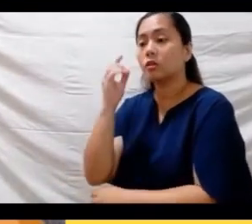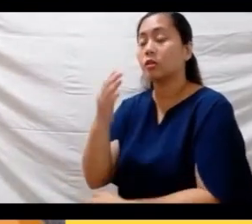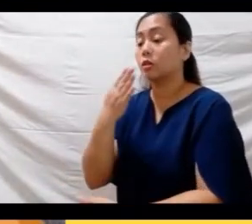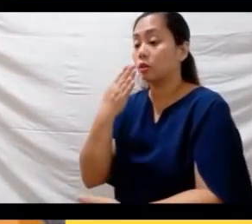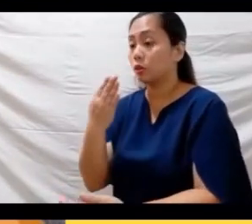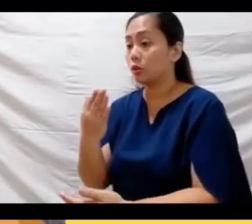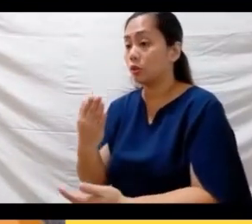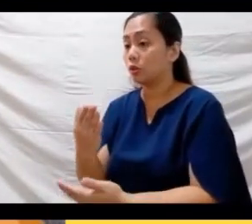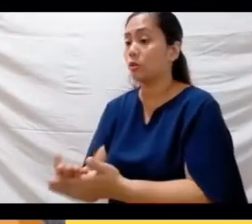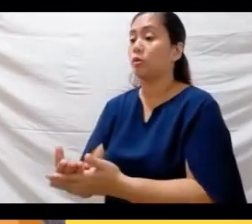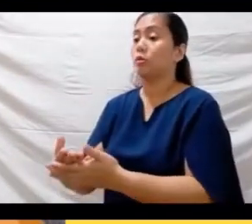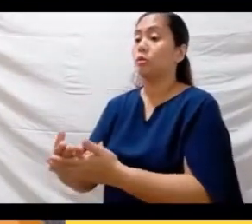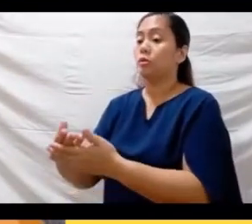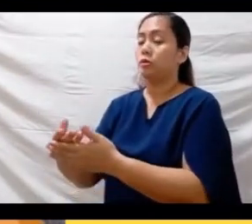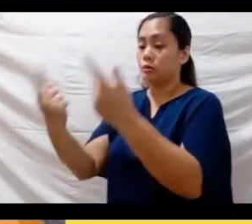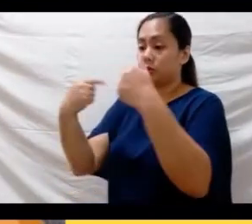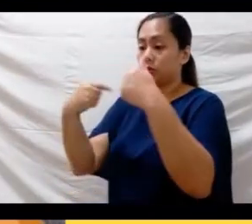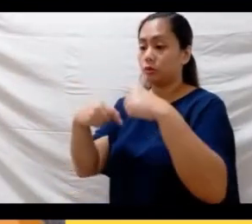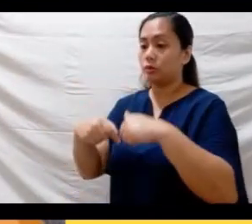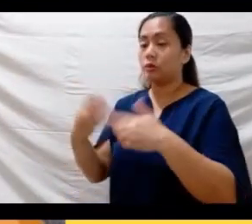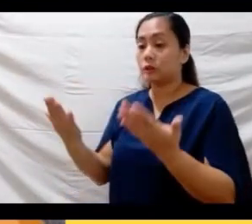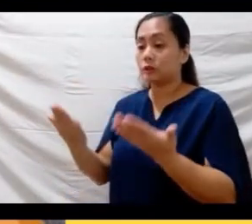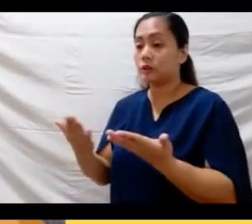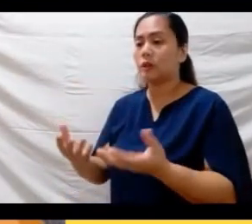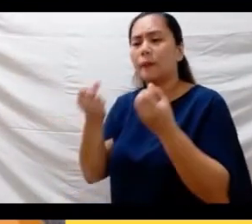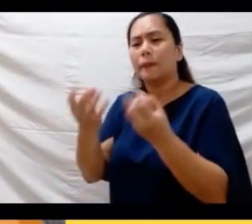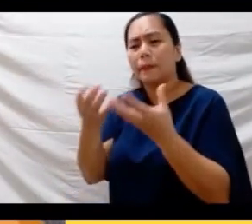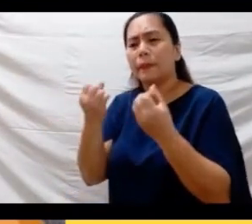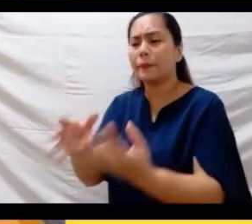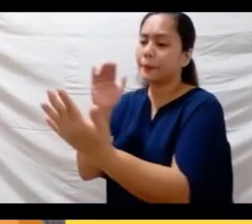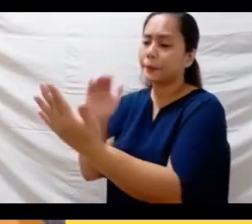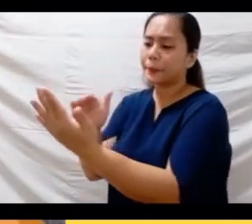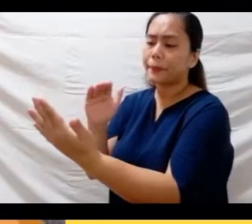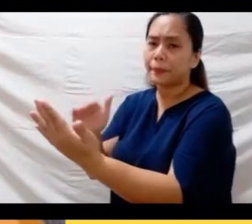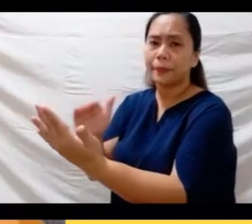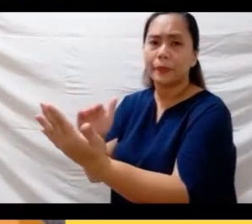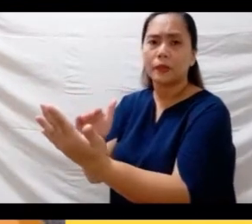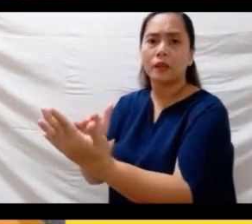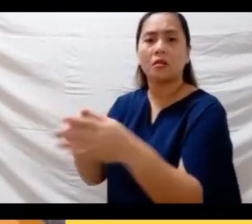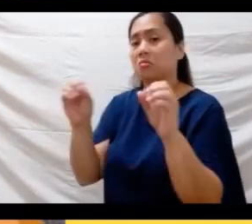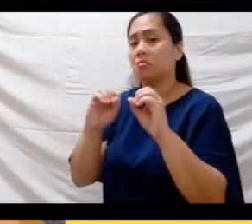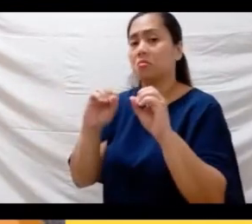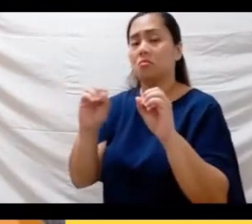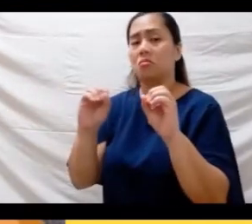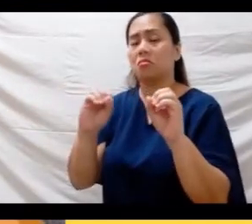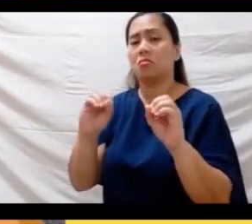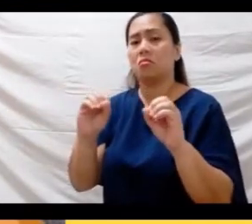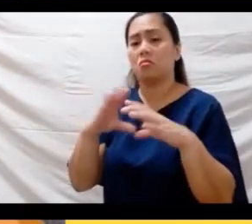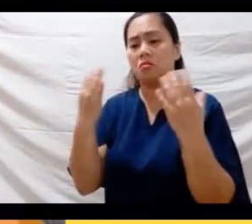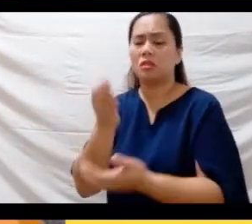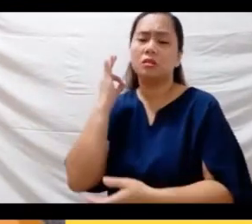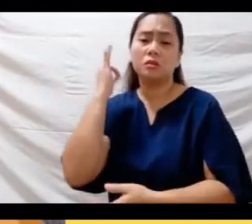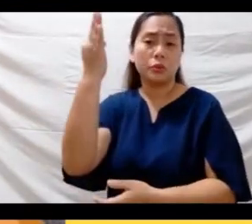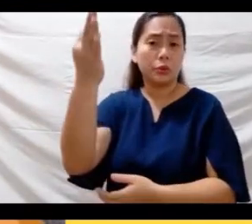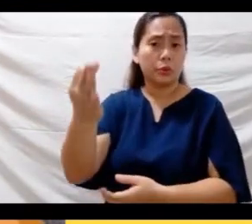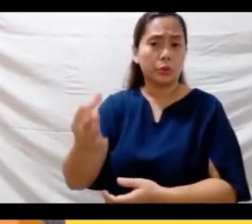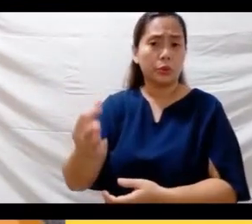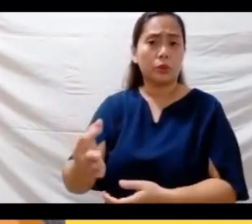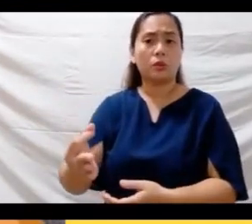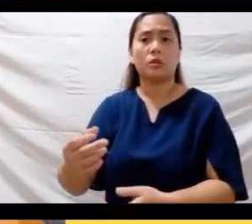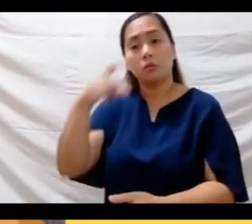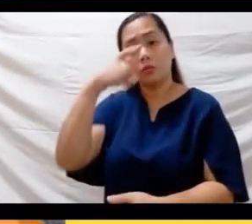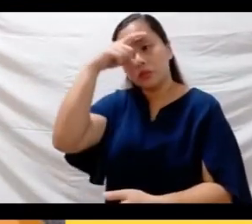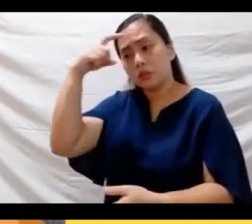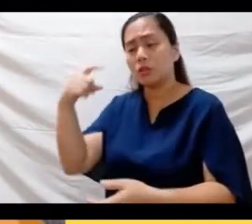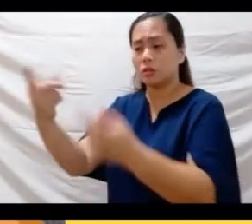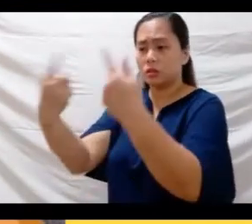ka. Marami tayong pag-aaralan. Mawalan man ang pasok sa susunod na araw dahil sa paparating